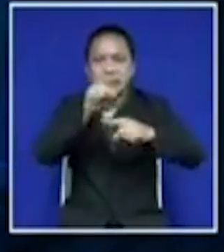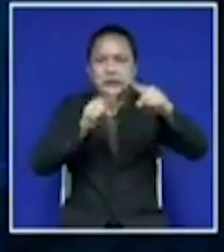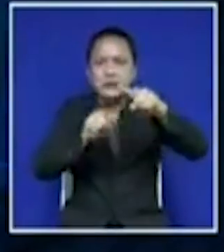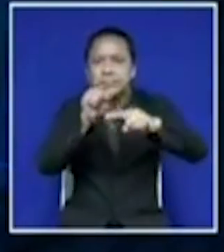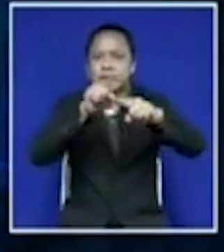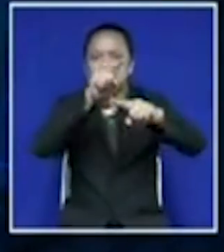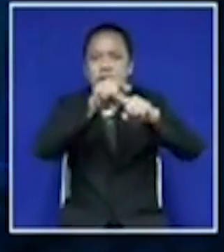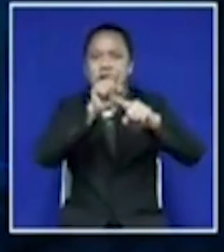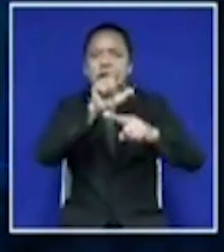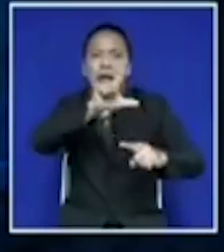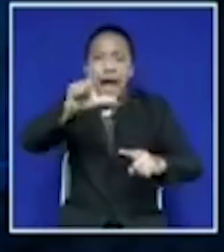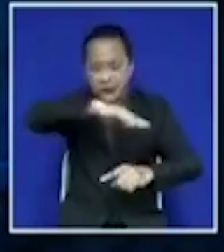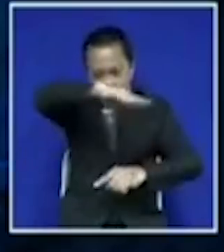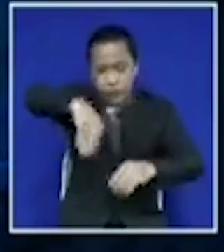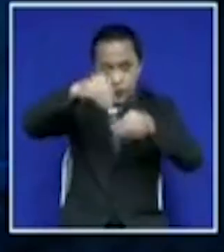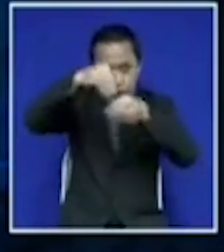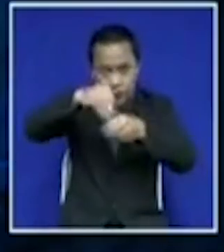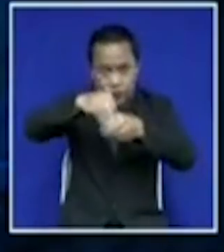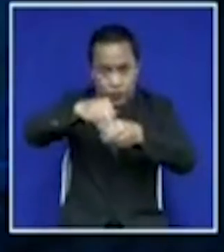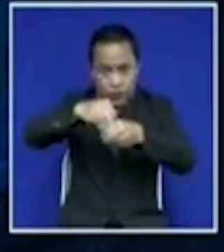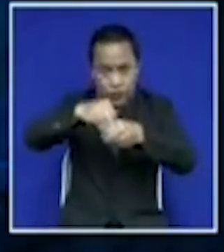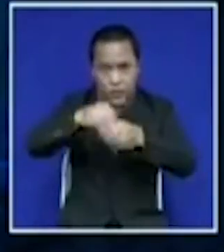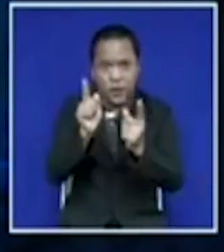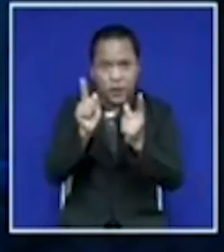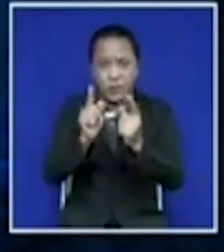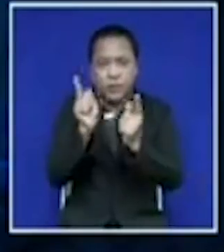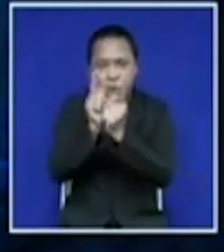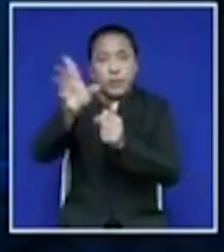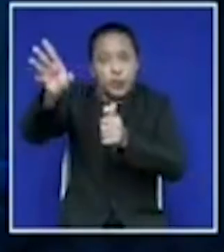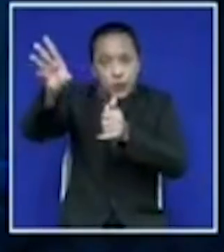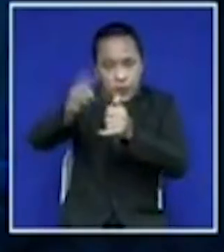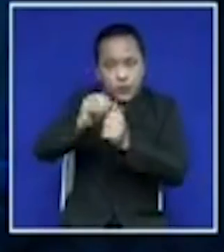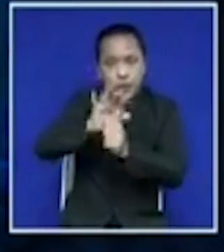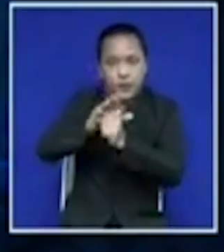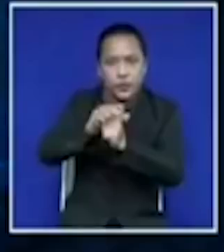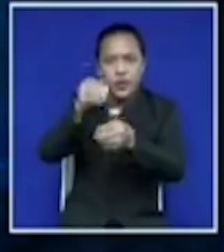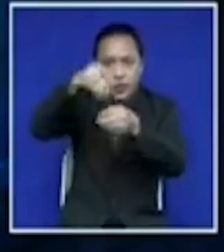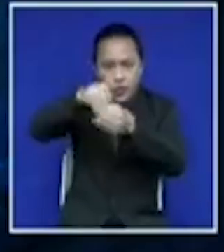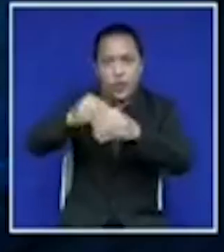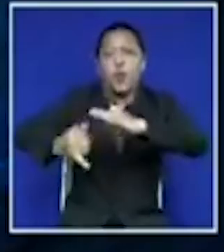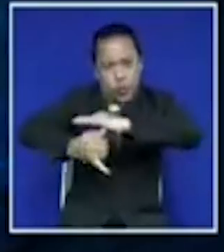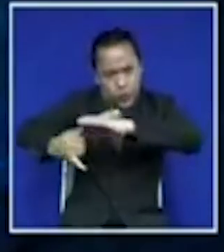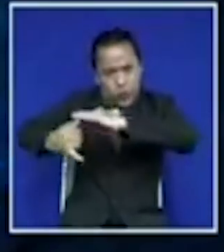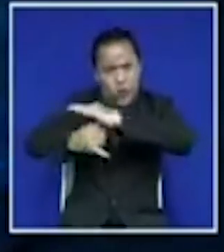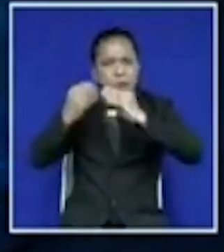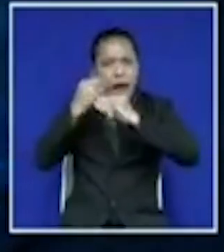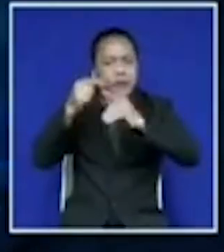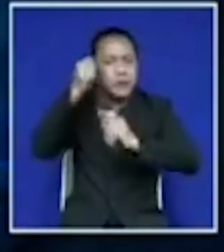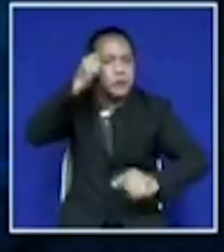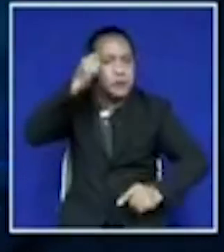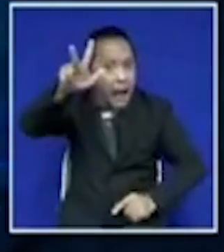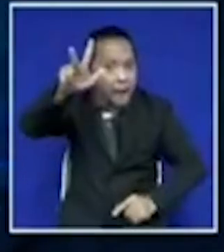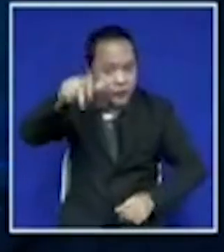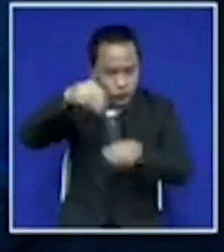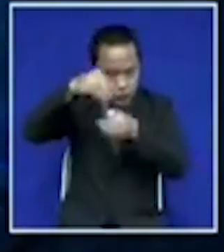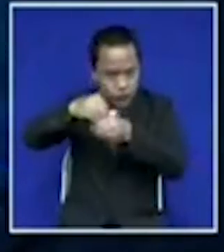มด1ล้านคนที่อาศัยอยู่ในพื้นที่พบการติดเชื้อในกรุงซิดนีย์ให้อยู่แต่ภายในบ้านเป็นเวลา3วัน